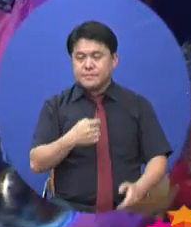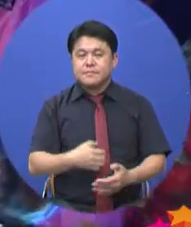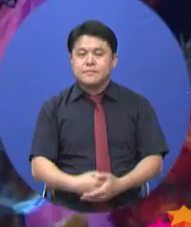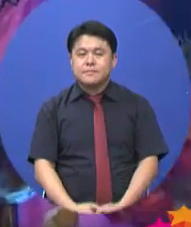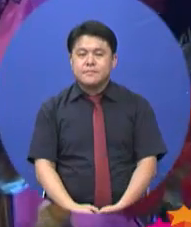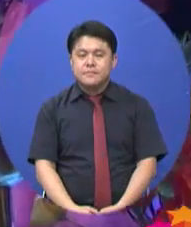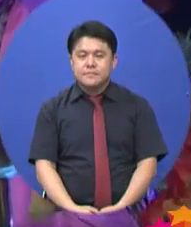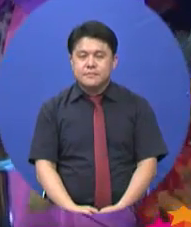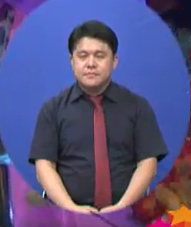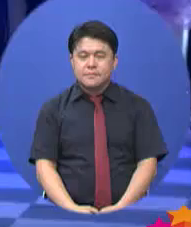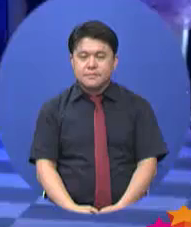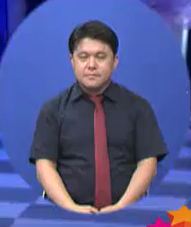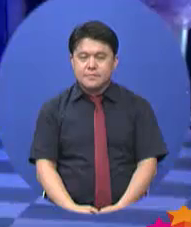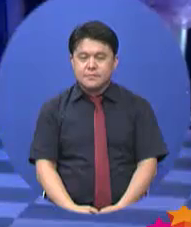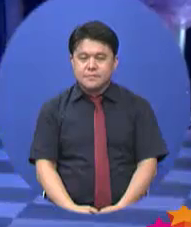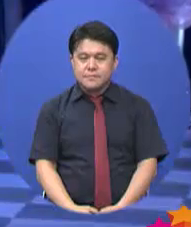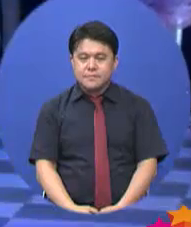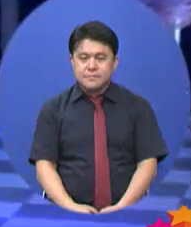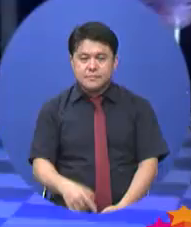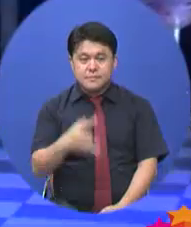들려주시던